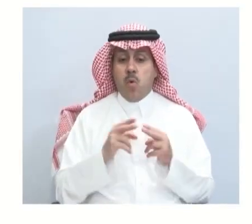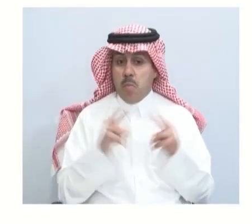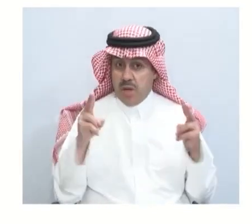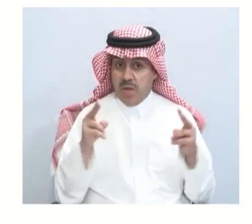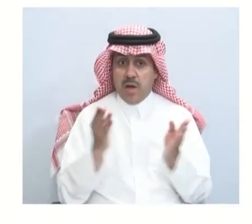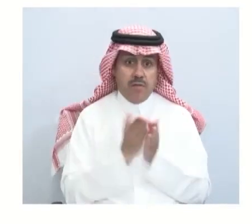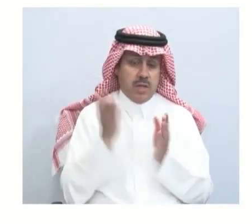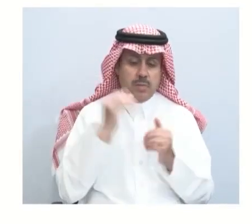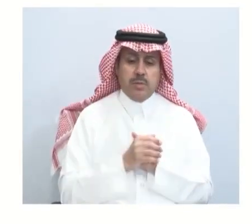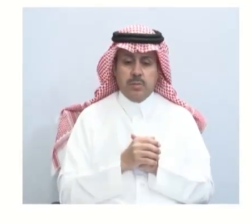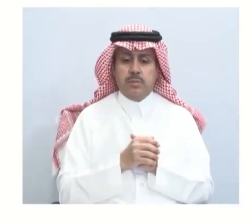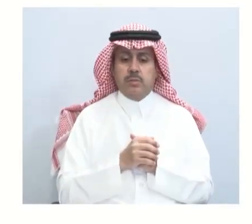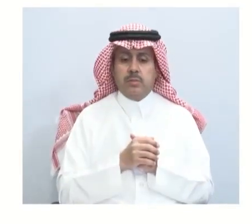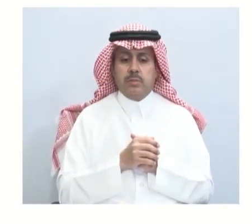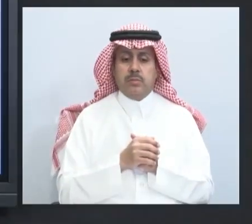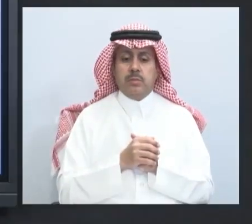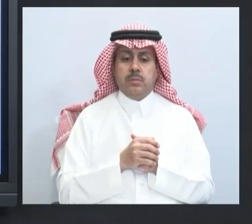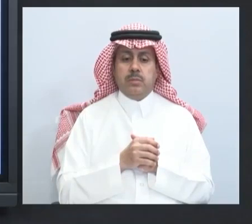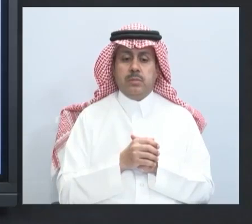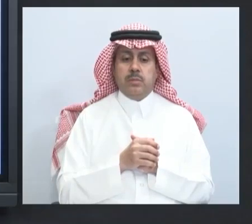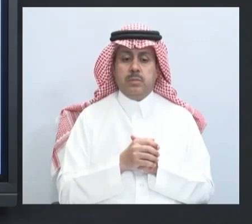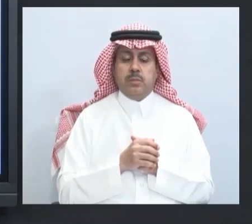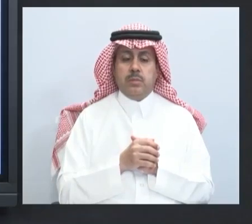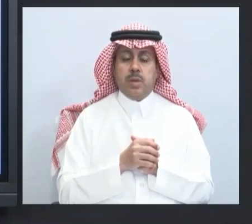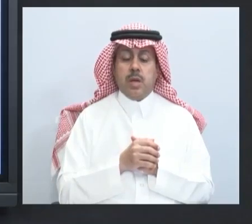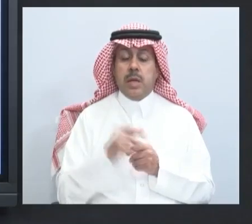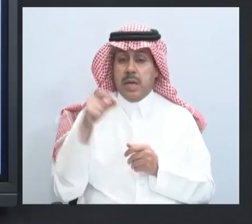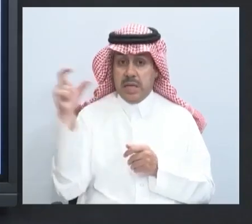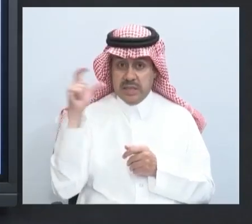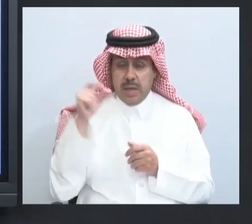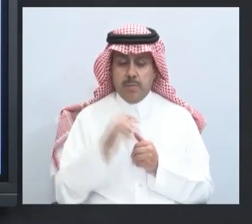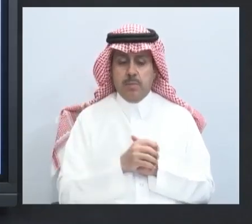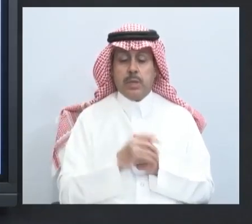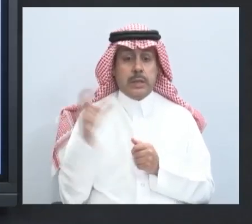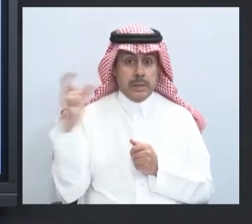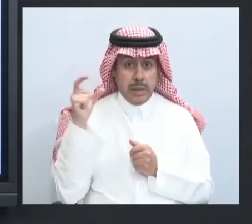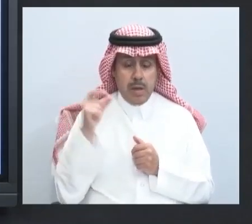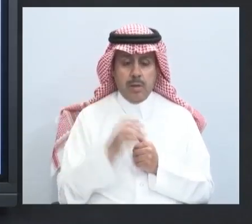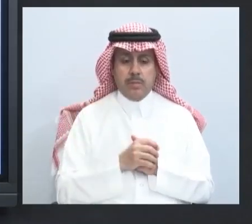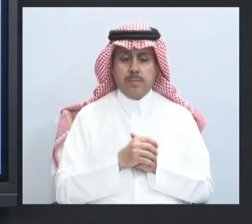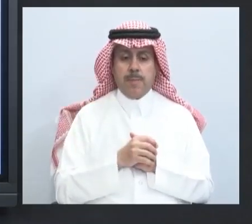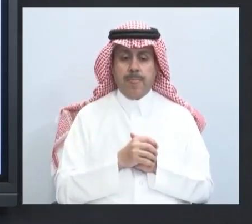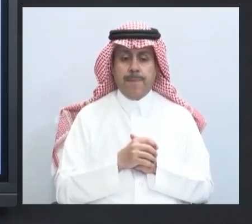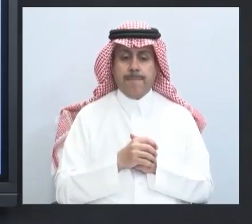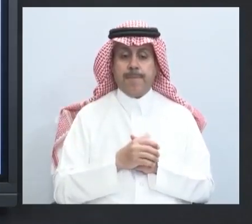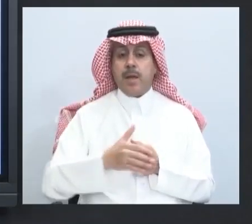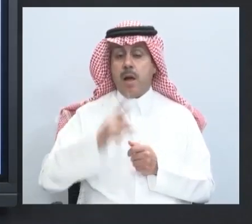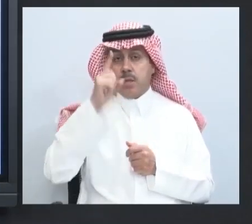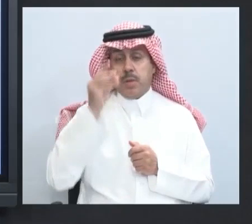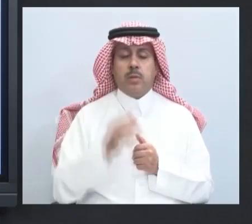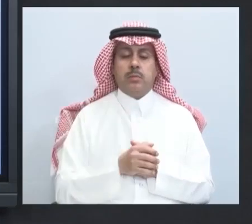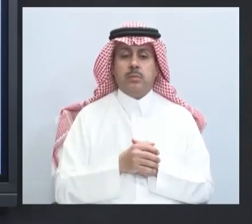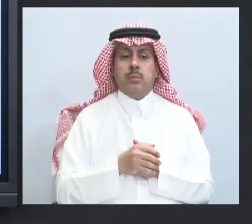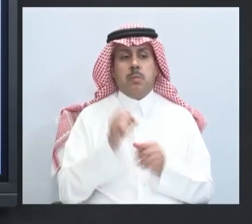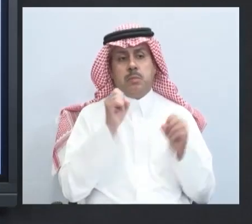في الدرس السابق ايها الاكارم ان ديننا دين اخلاق لذلك الله جل وعلا يثني على